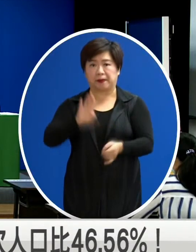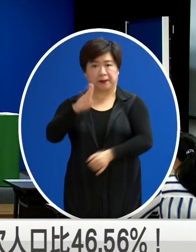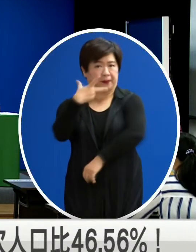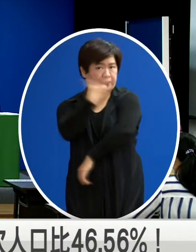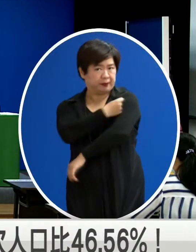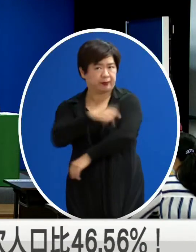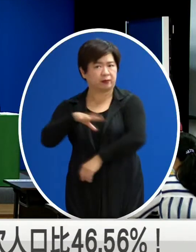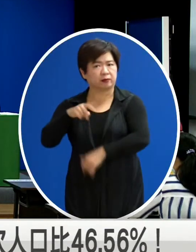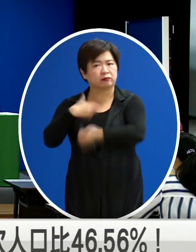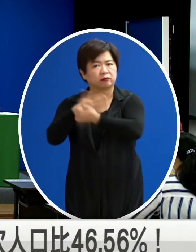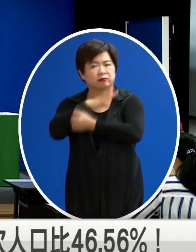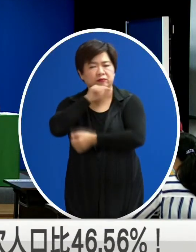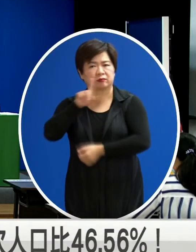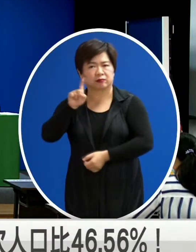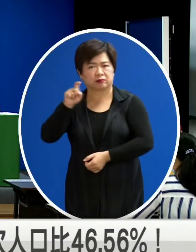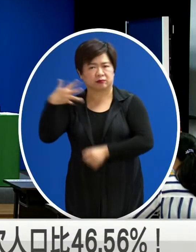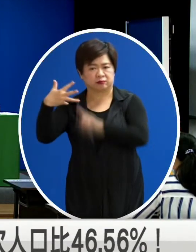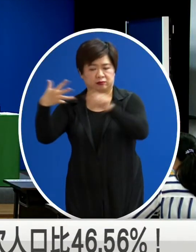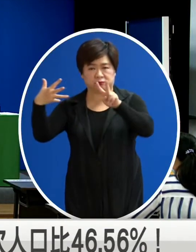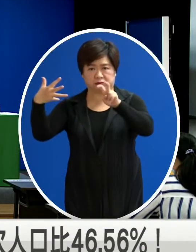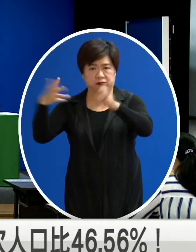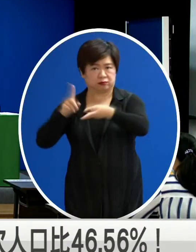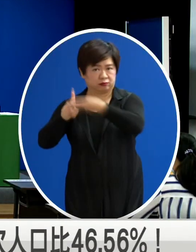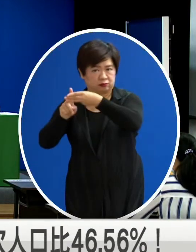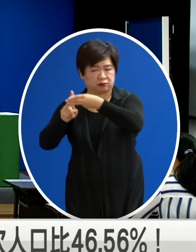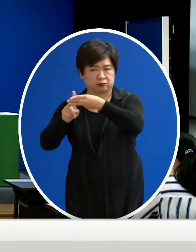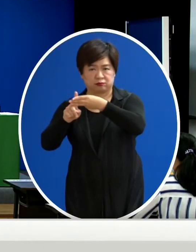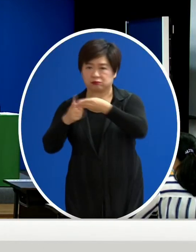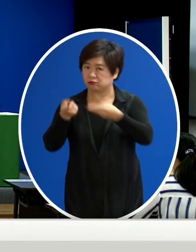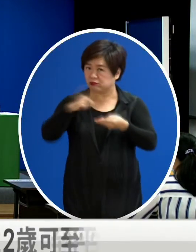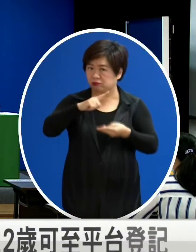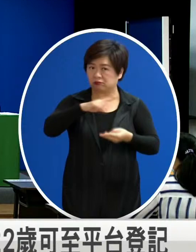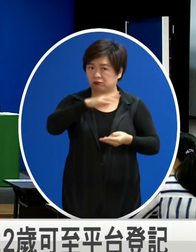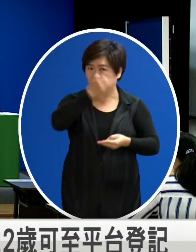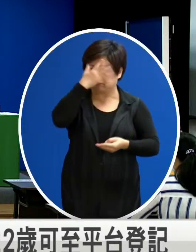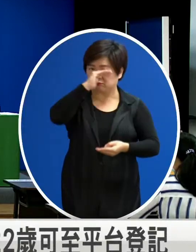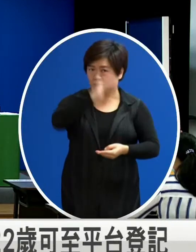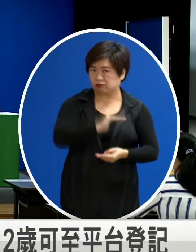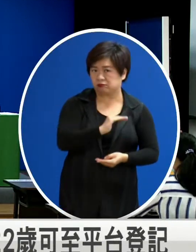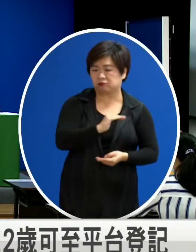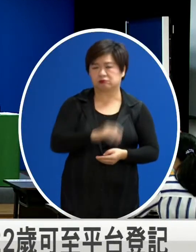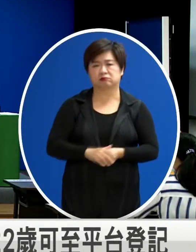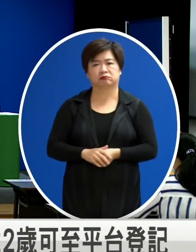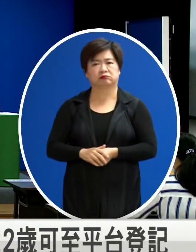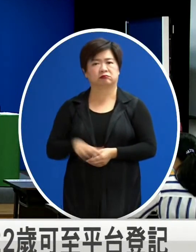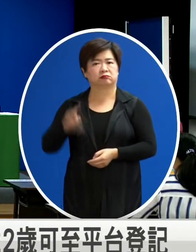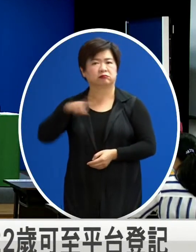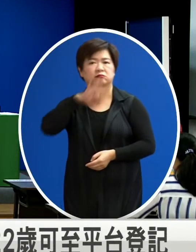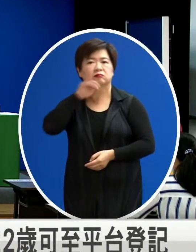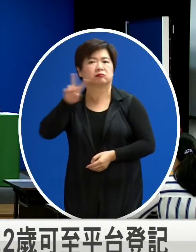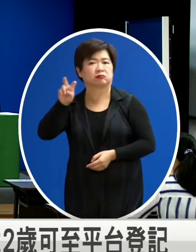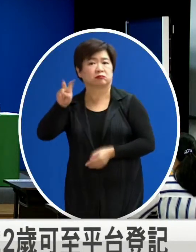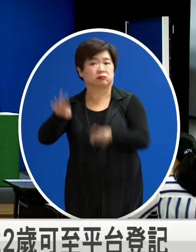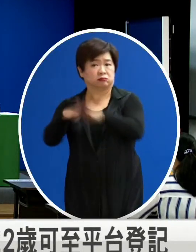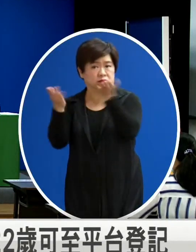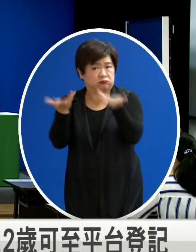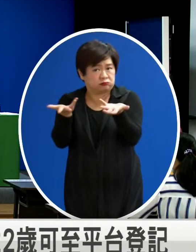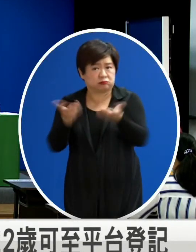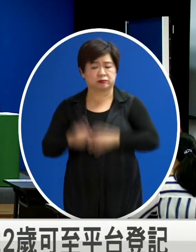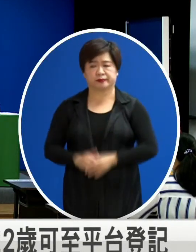话，会先以18到22为主嘛，才会开放到其他年龄层？那是不是也是一样，由22岁往18岁开